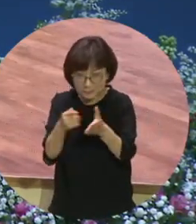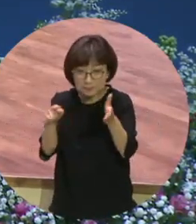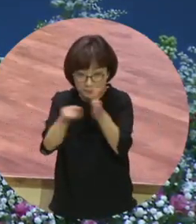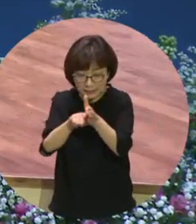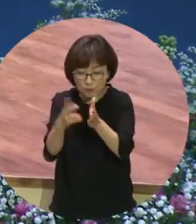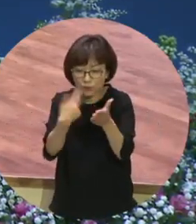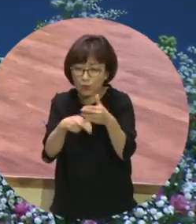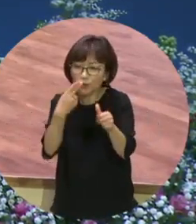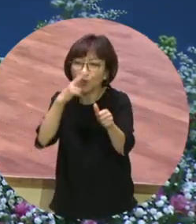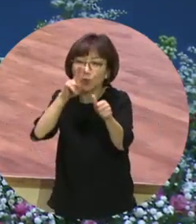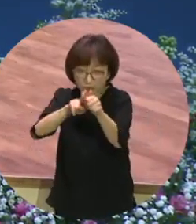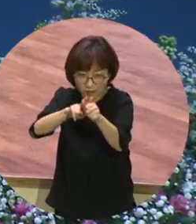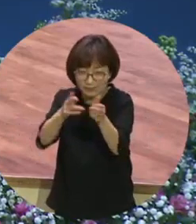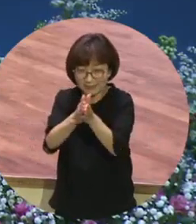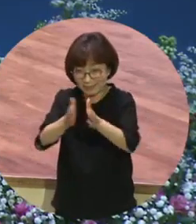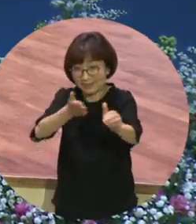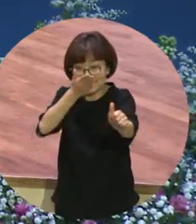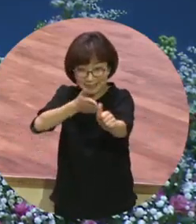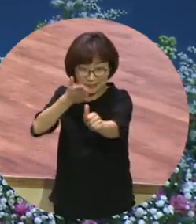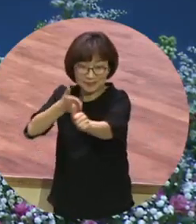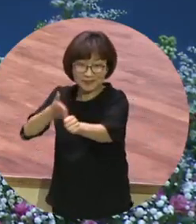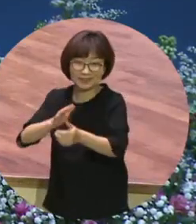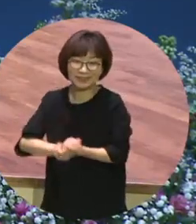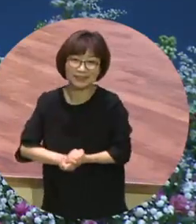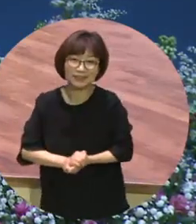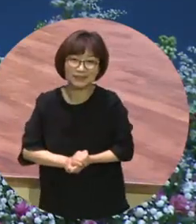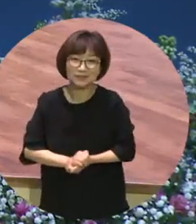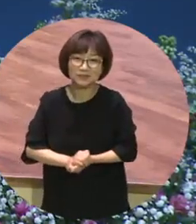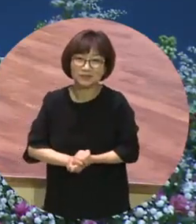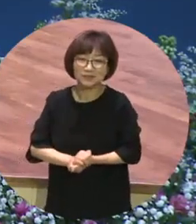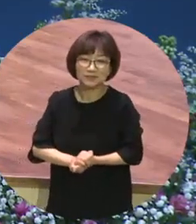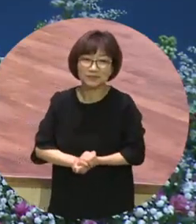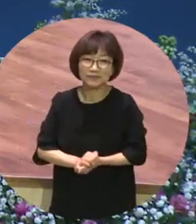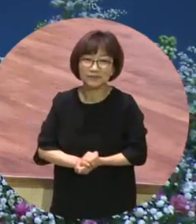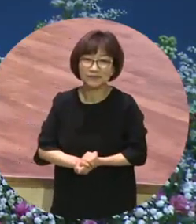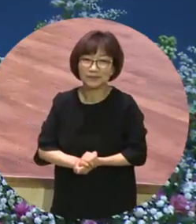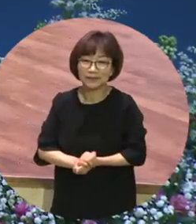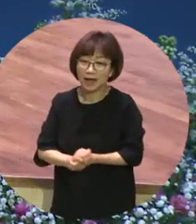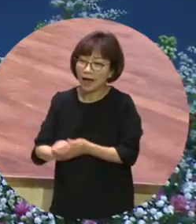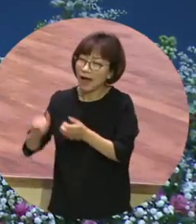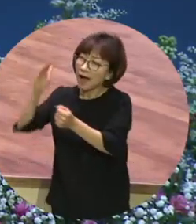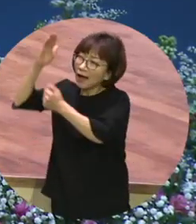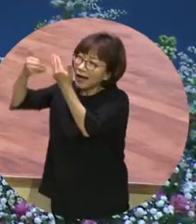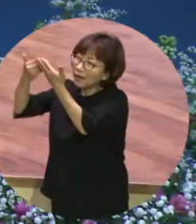2018년 이제 하나님의 시간표, 하나님의 응답의 타이밍